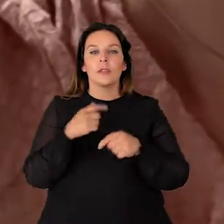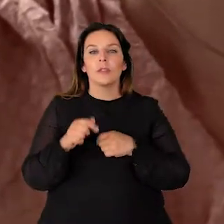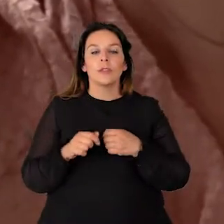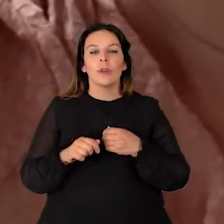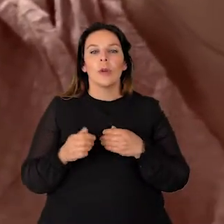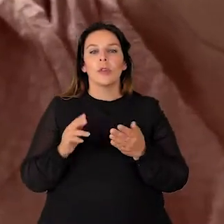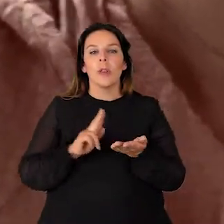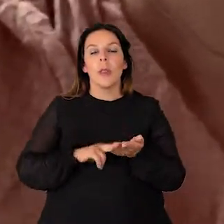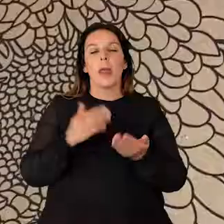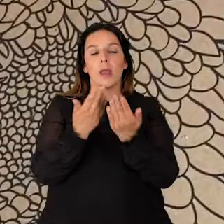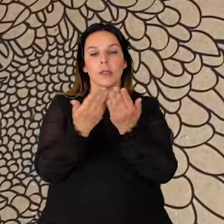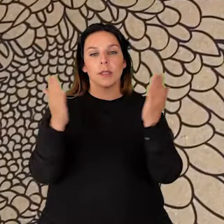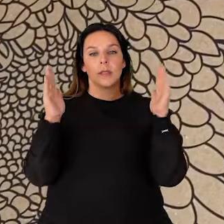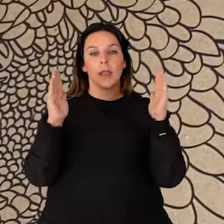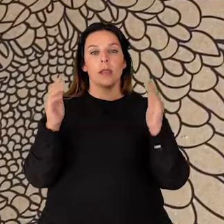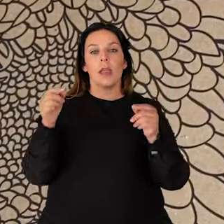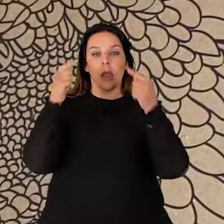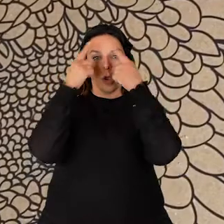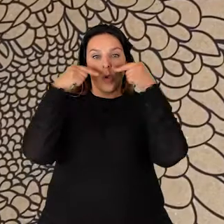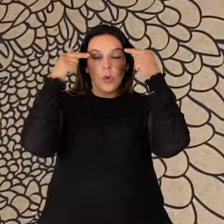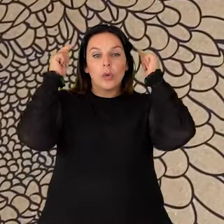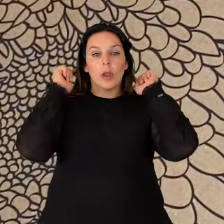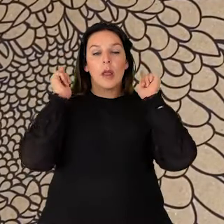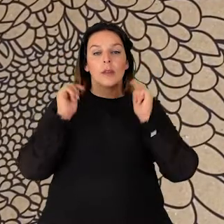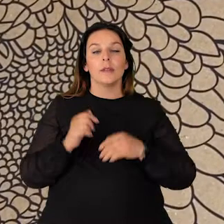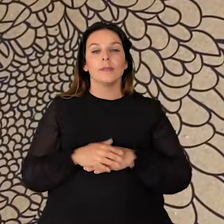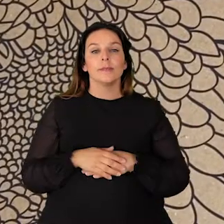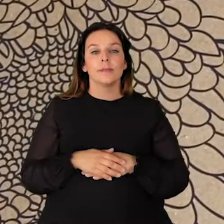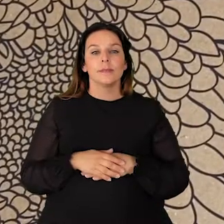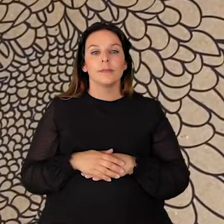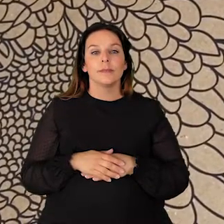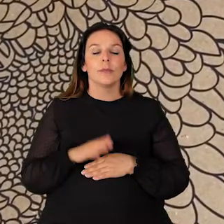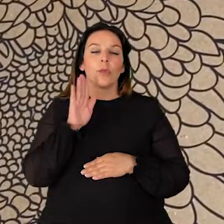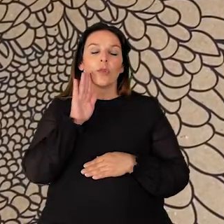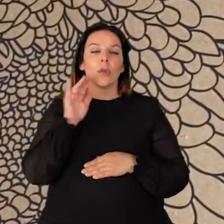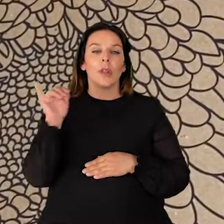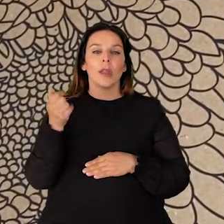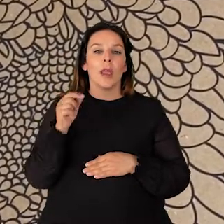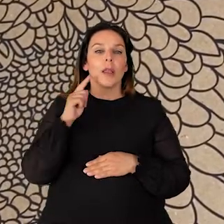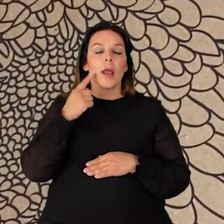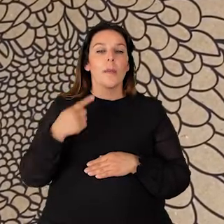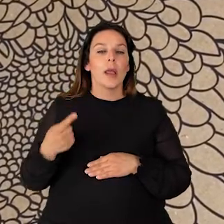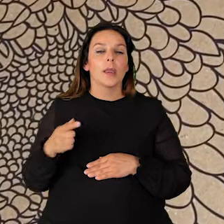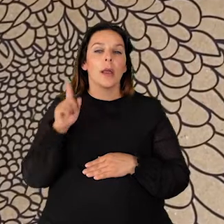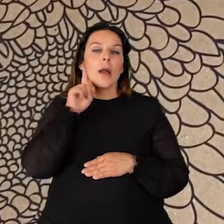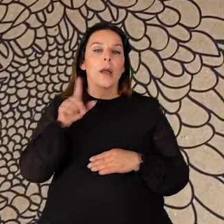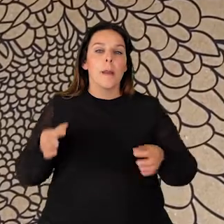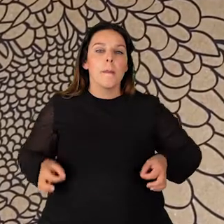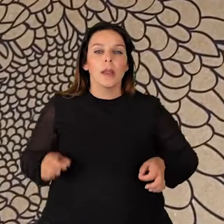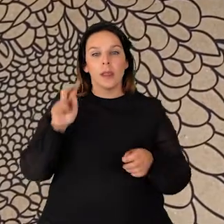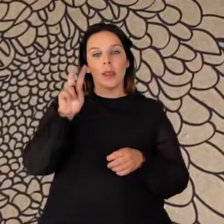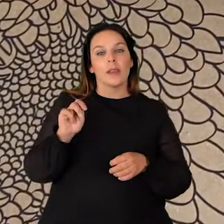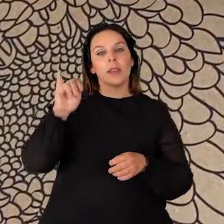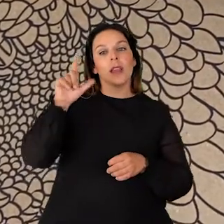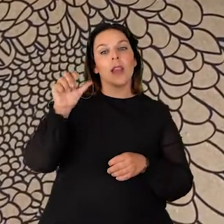jak zrobić stoisko graficzna okulary czyli tak jak zgubił pan hilary przygotujcie